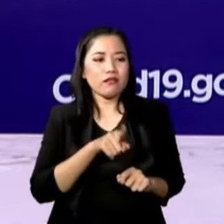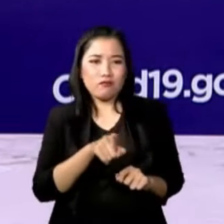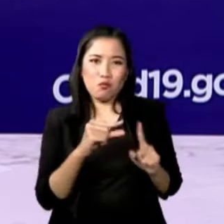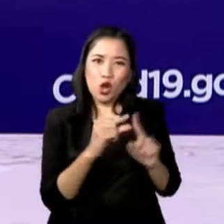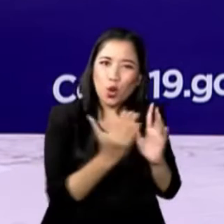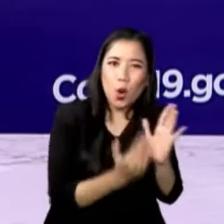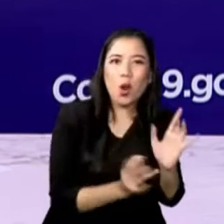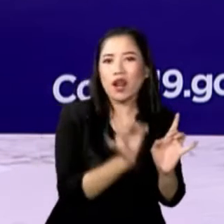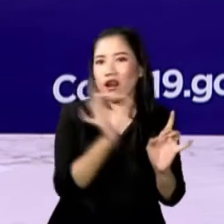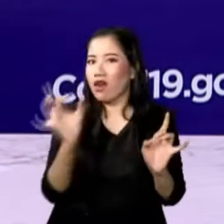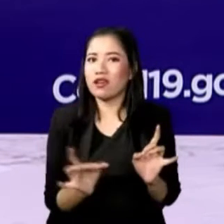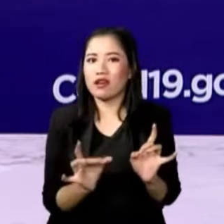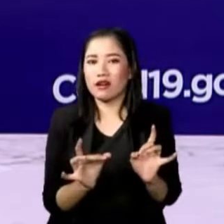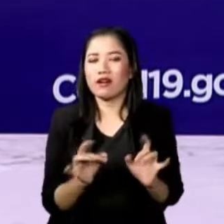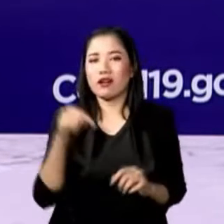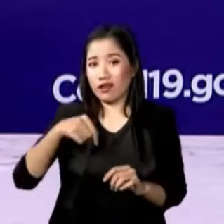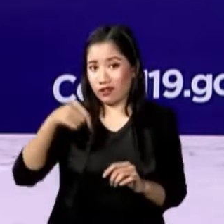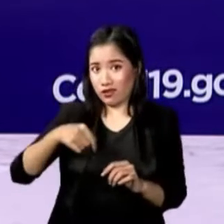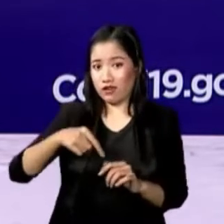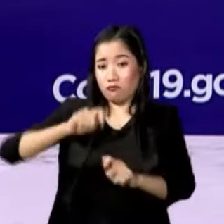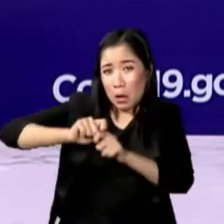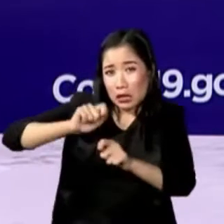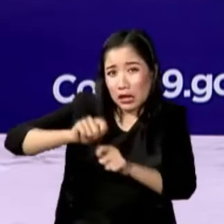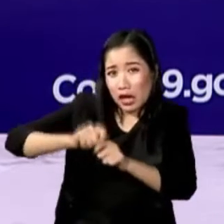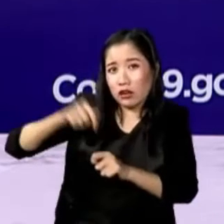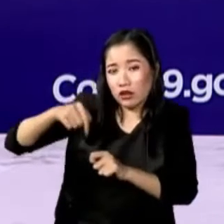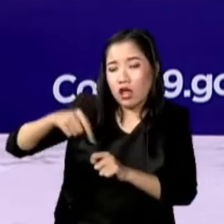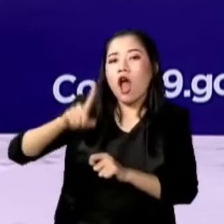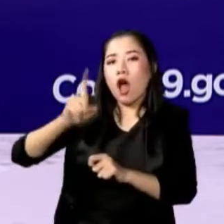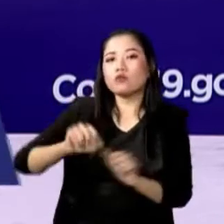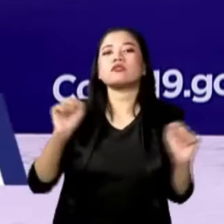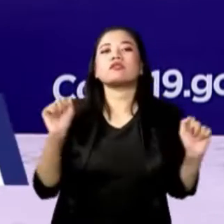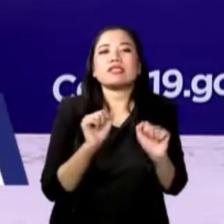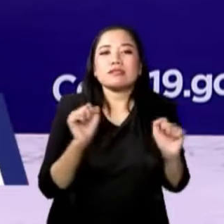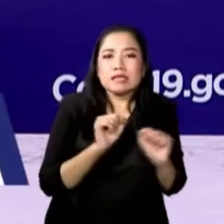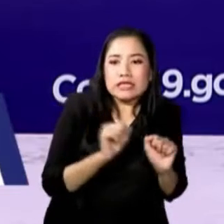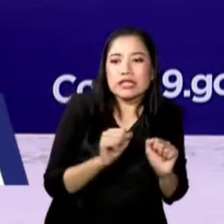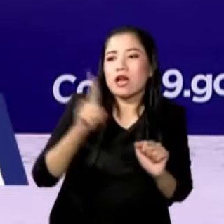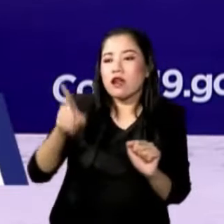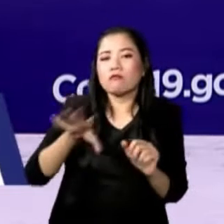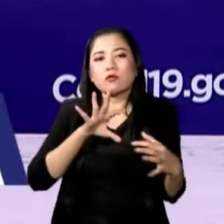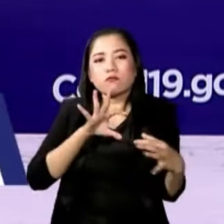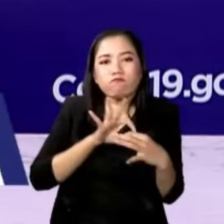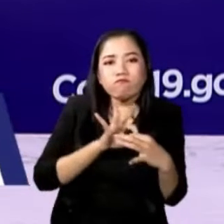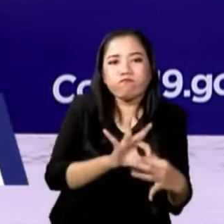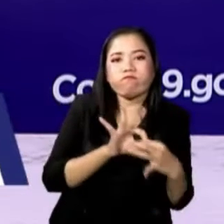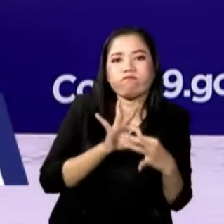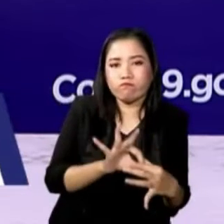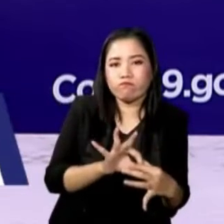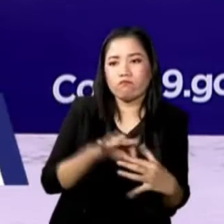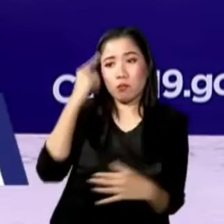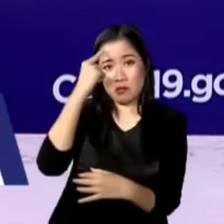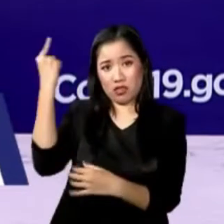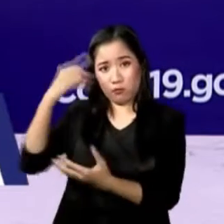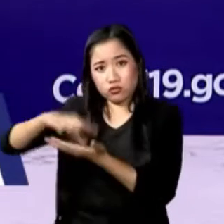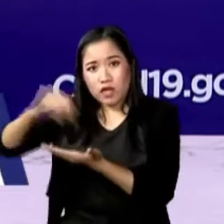ini. Dan pembenahan ini harus dilakukan segera serta melalui kerjasama antara pemerintah pusat,